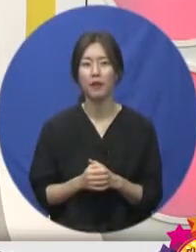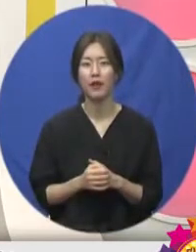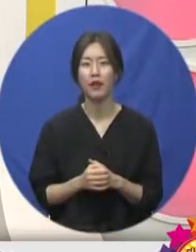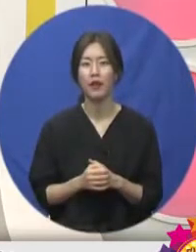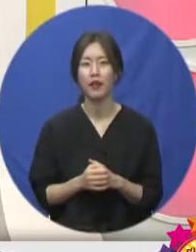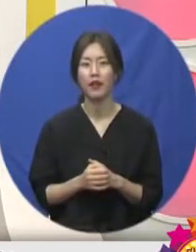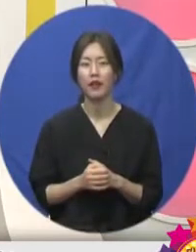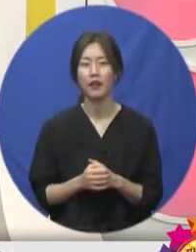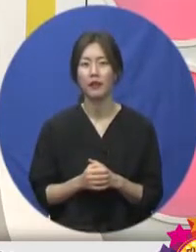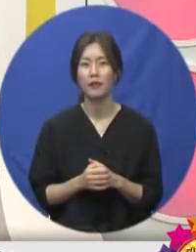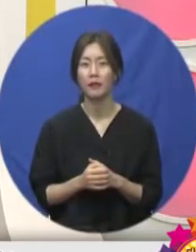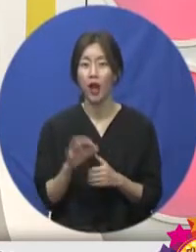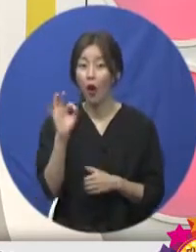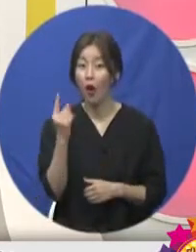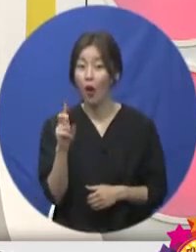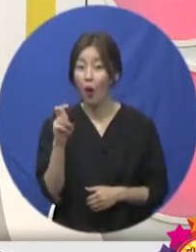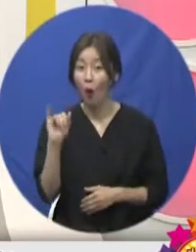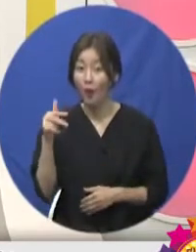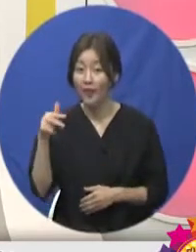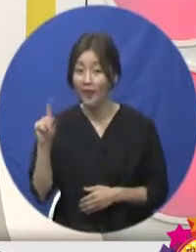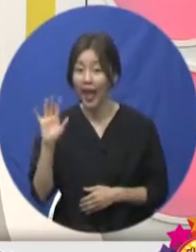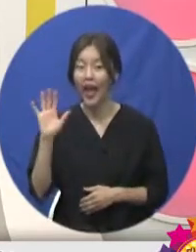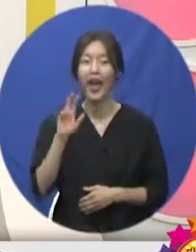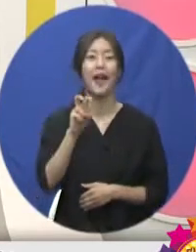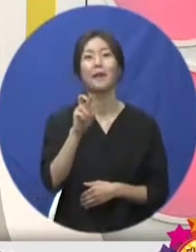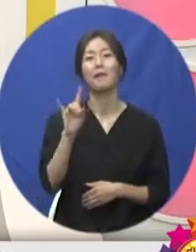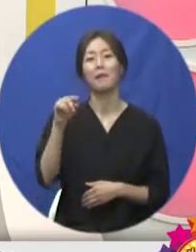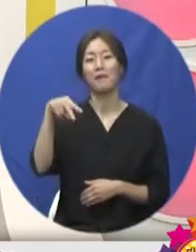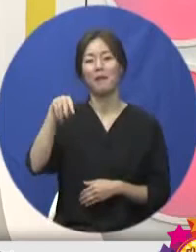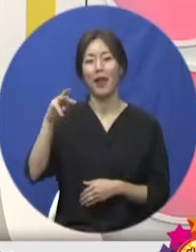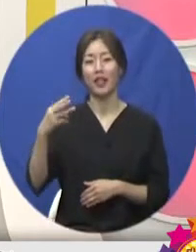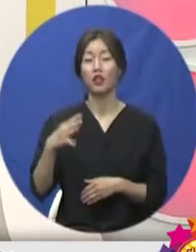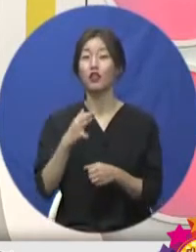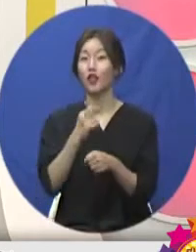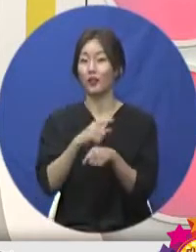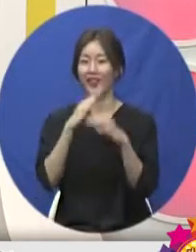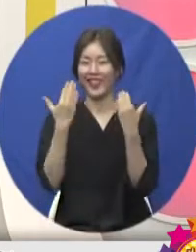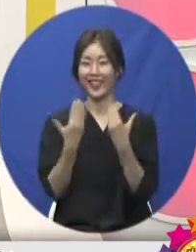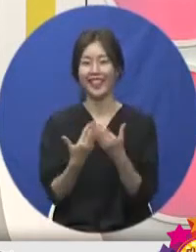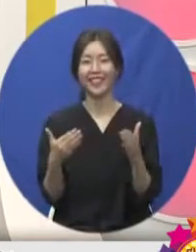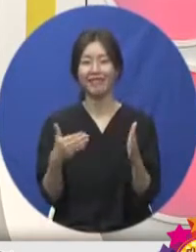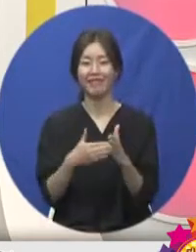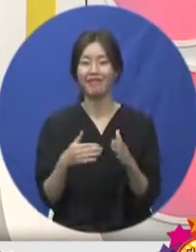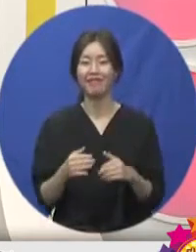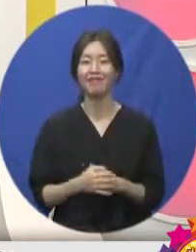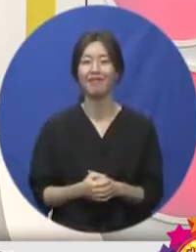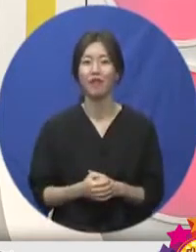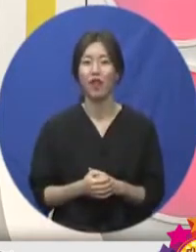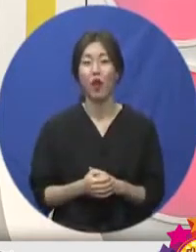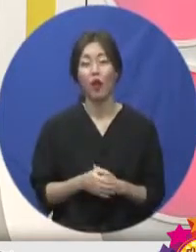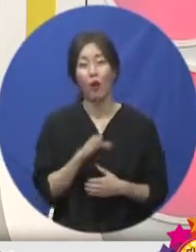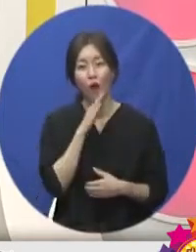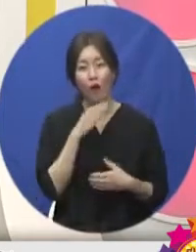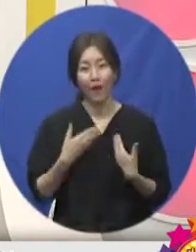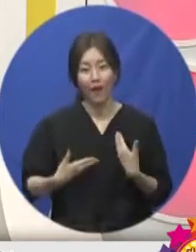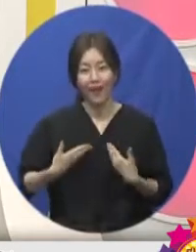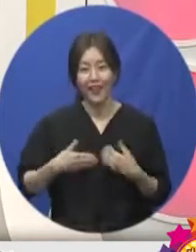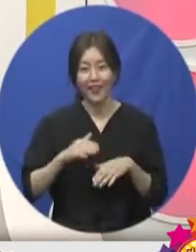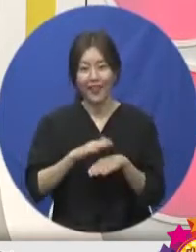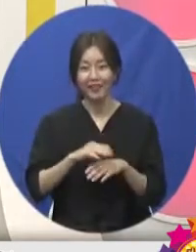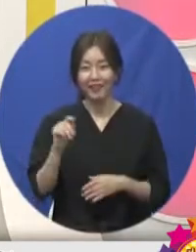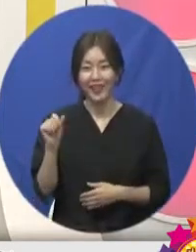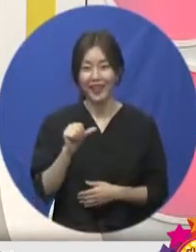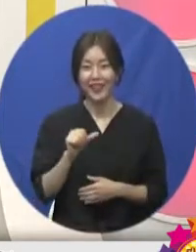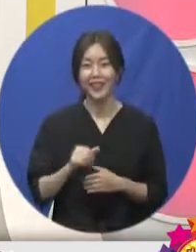열매? 예. 오미자요? 매실. 아, 그래, 맞다. 매실도 다 담았습니다. 담았어요. 네. 어머님 너무 부지런하신 거 아니에요?